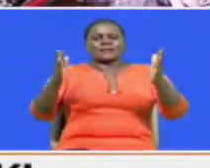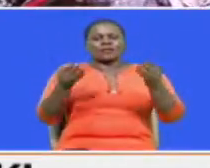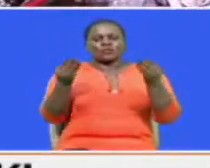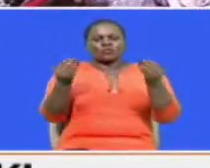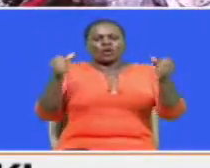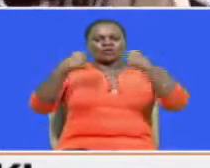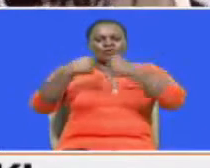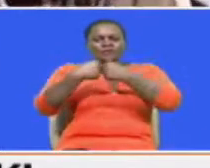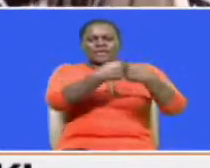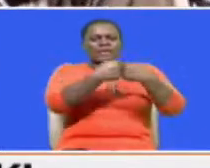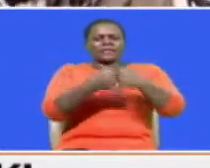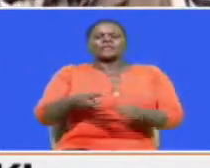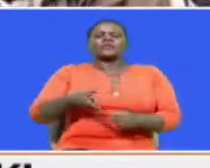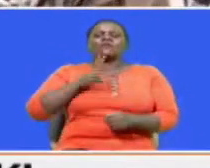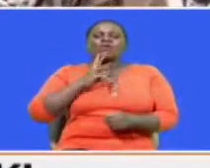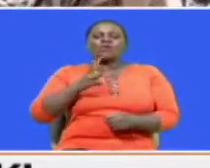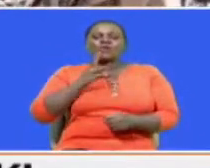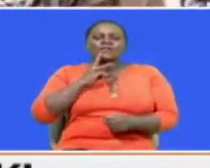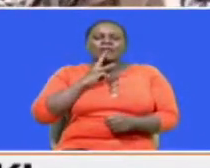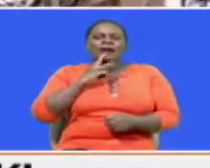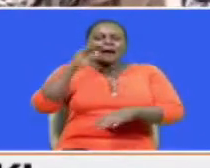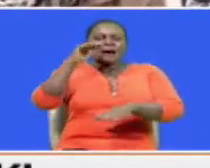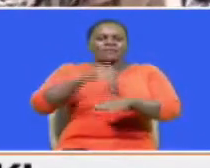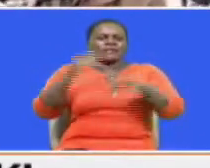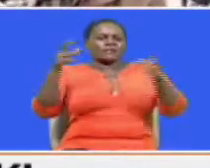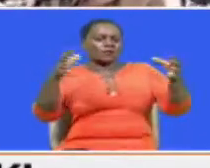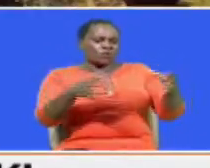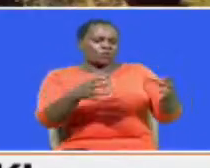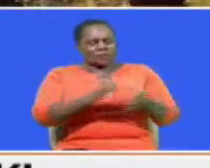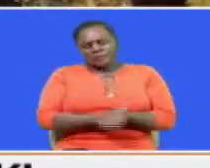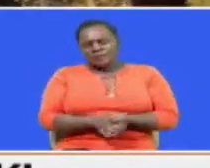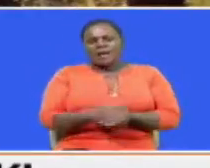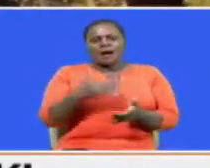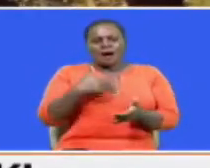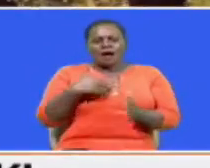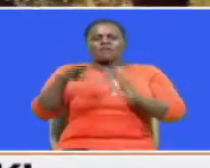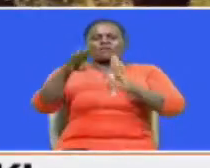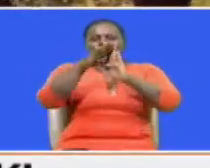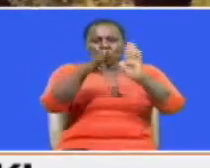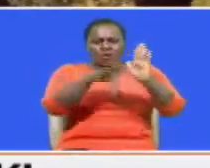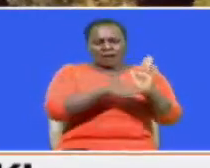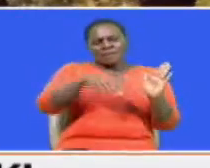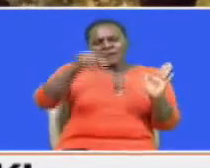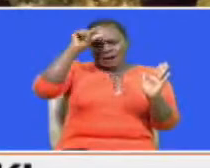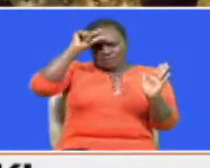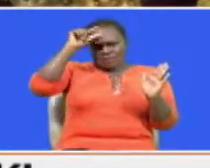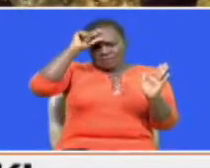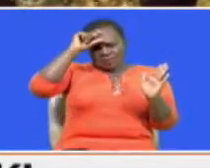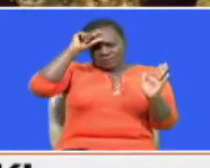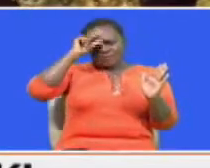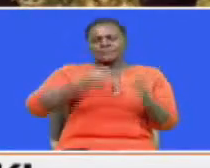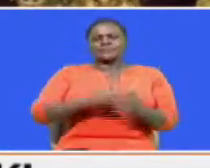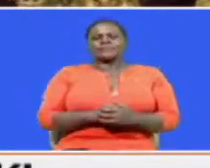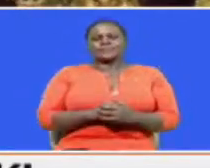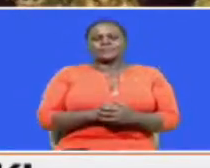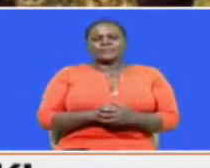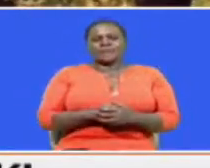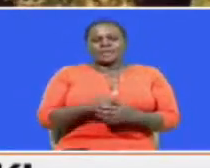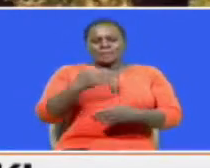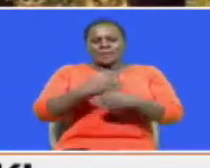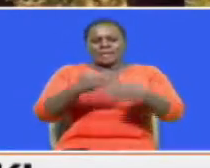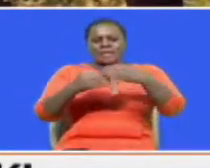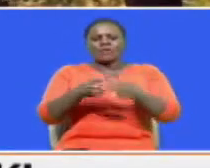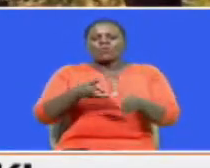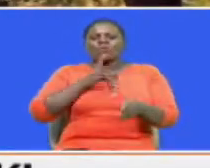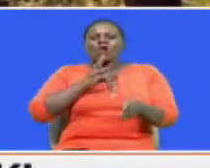kutatua changamoto za maji zinazowakabili wenyeji. Kuna program ya serikali ya kutengeneza